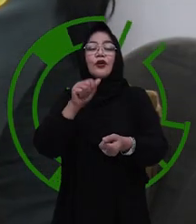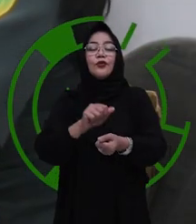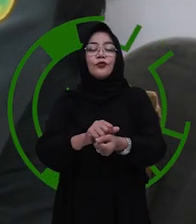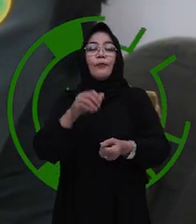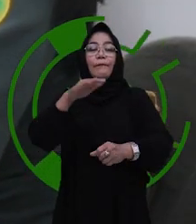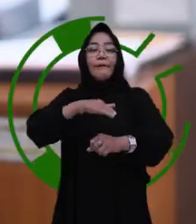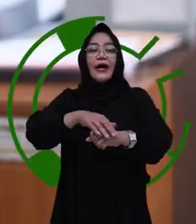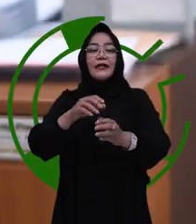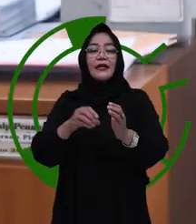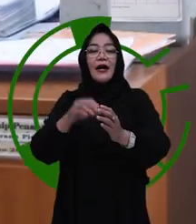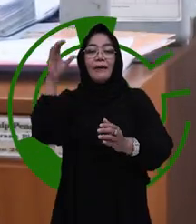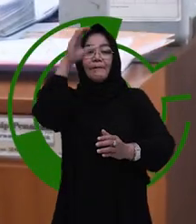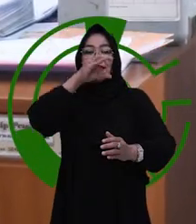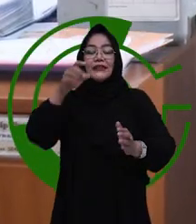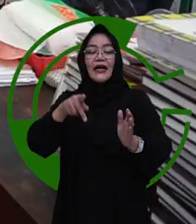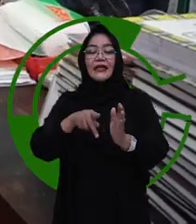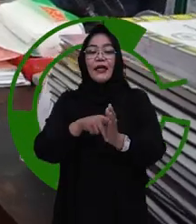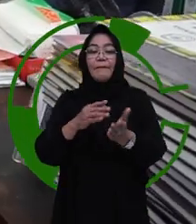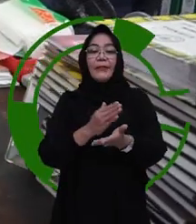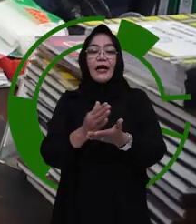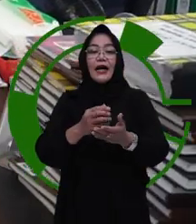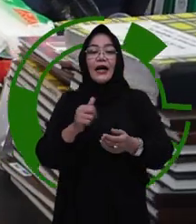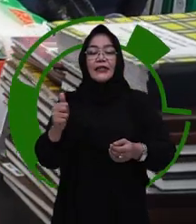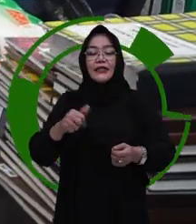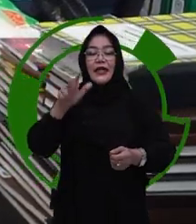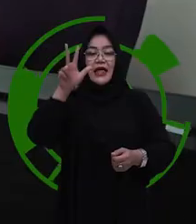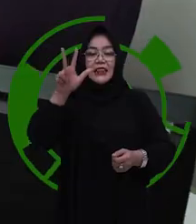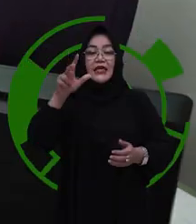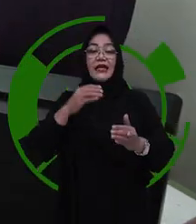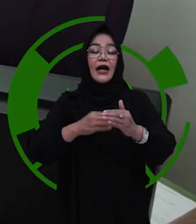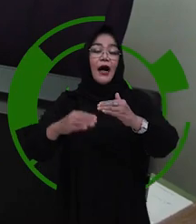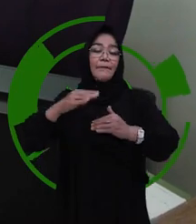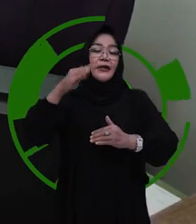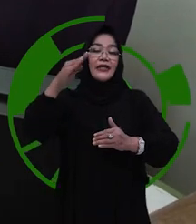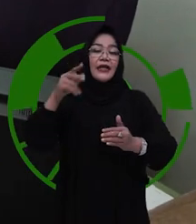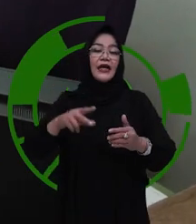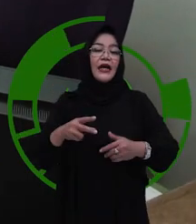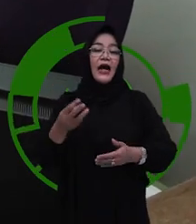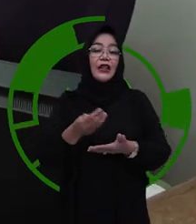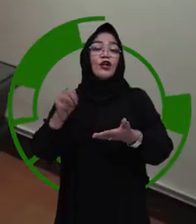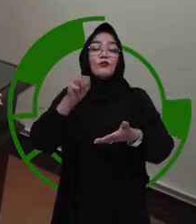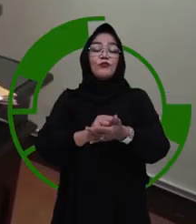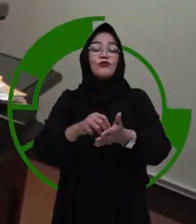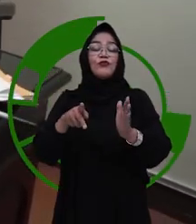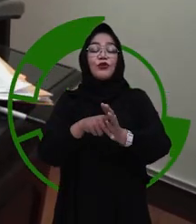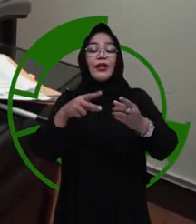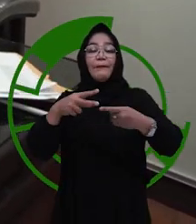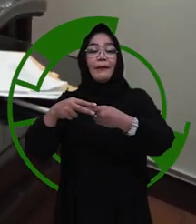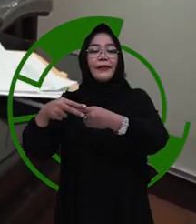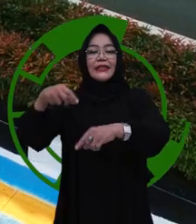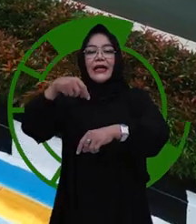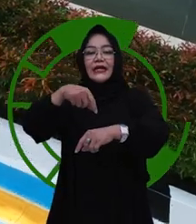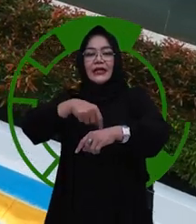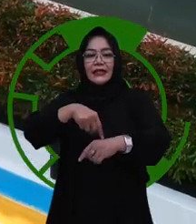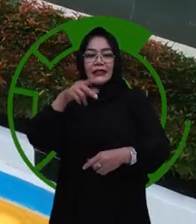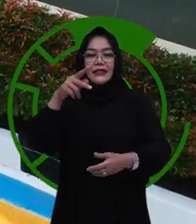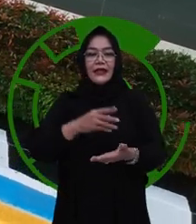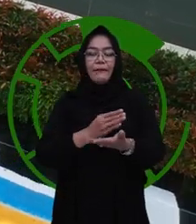kepada pencari keadilan. 3. Meningkatkan kualitas kepemimpinan di Pengadilan Tinggi DKI